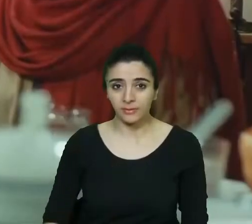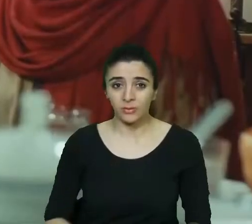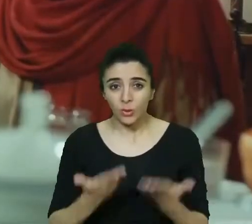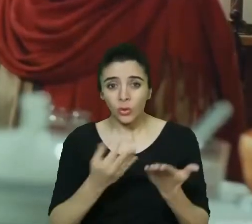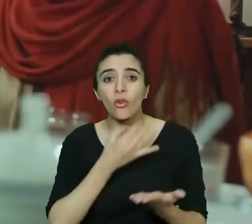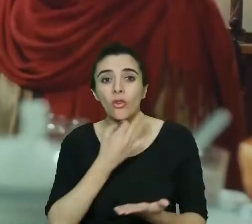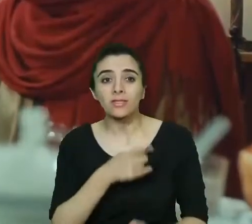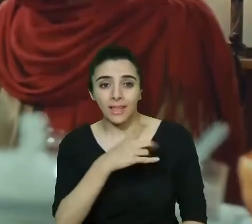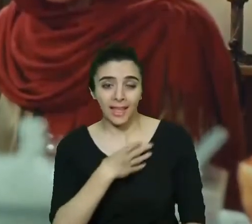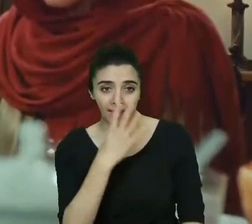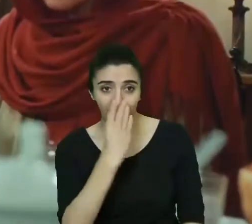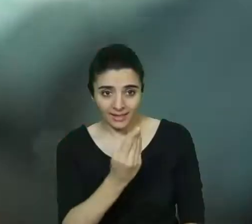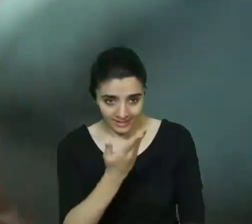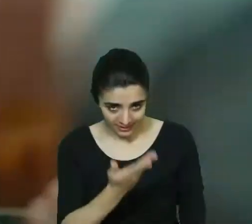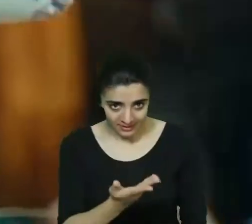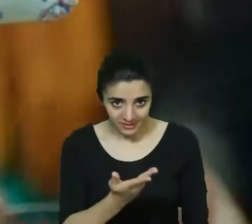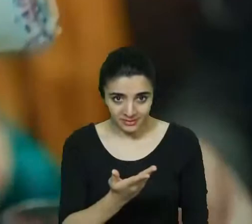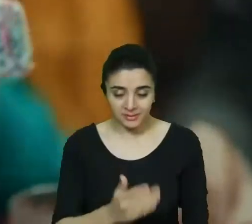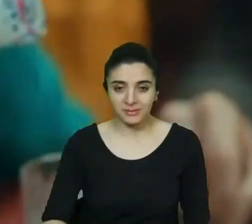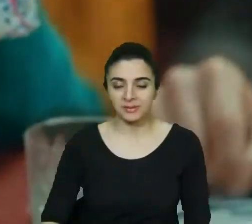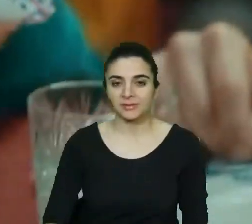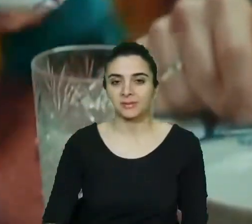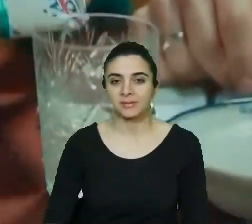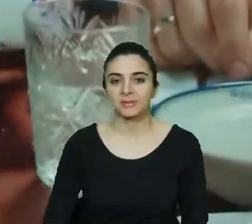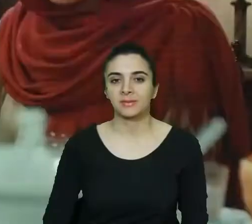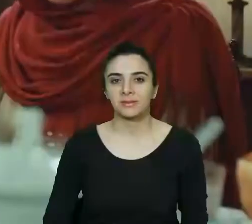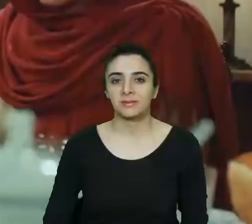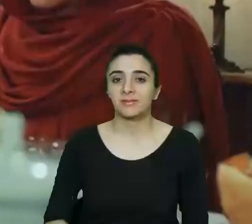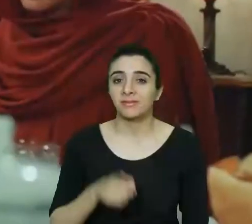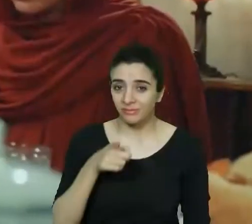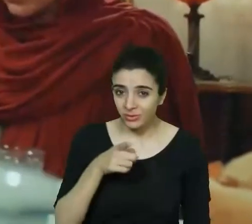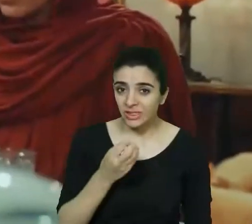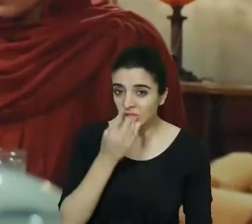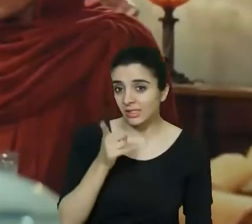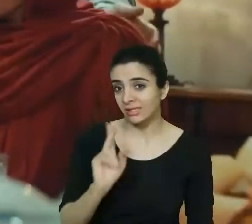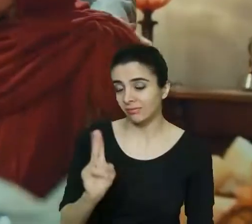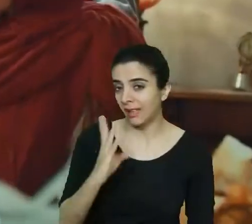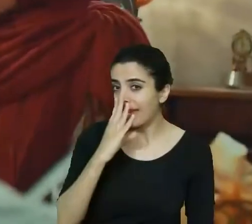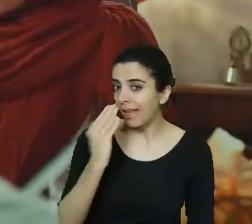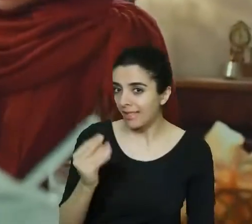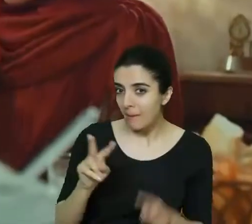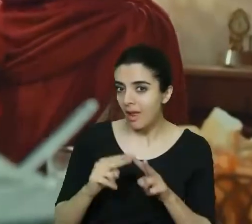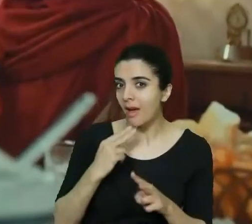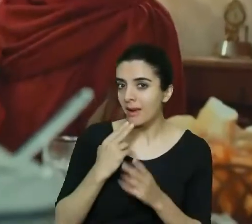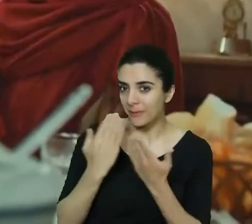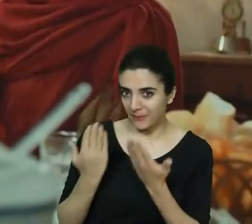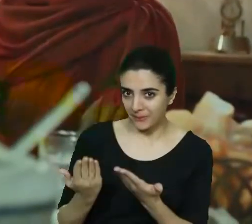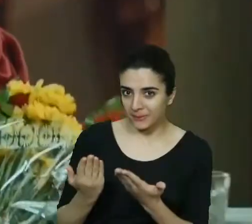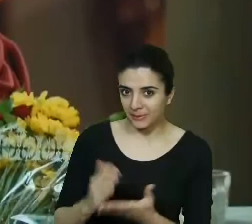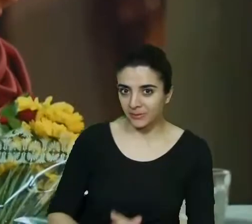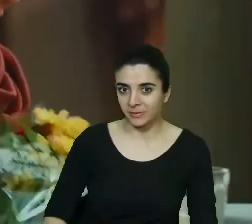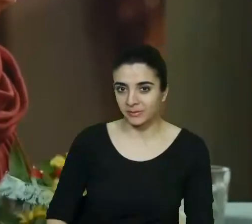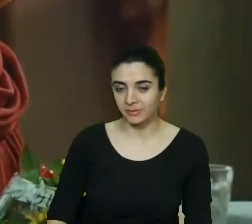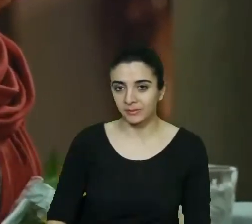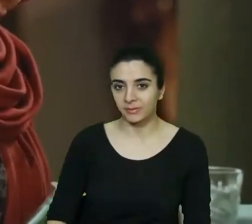Buyurun şunu size vereyim. Rafya ile süslenmiş paketi Naciye'ye uzattı. Meryem Hanım için. Gözlerine bakarak